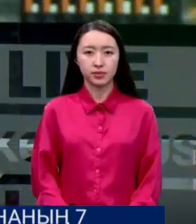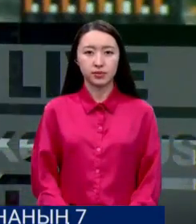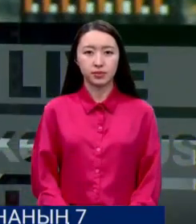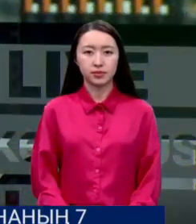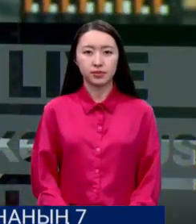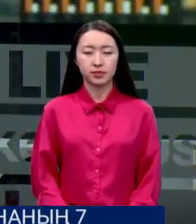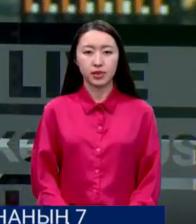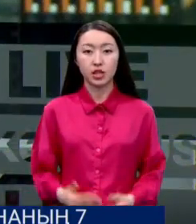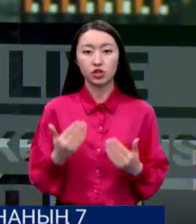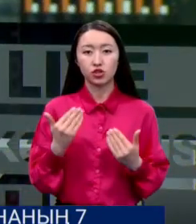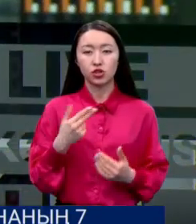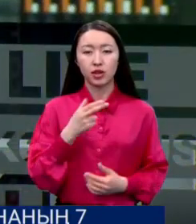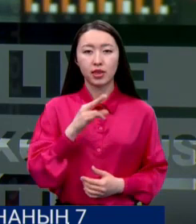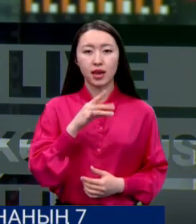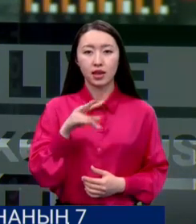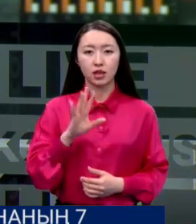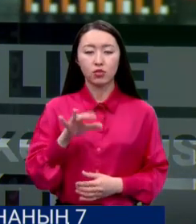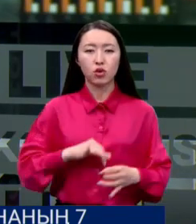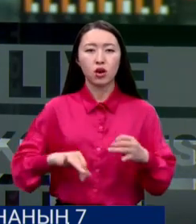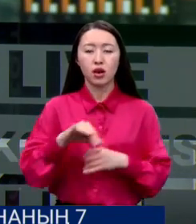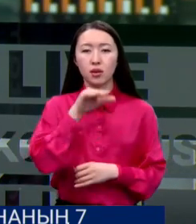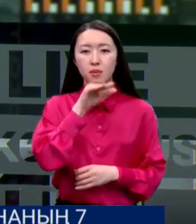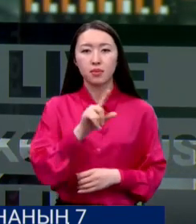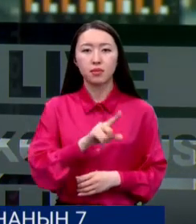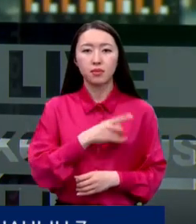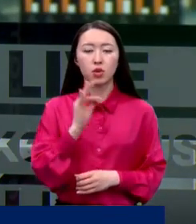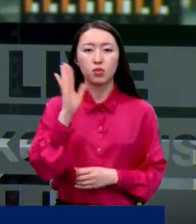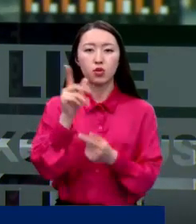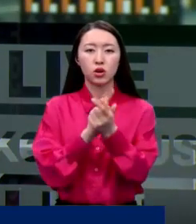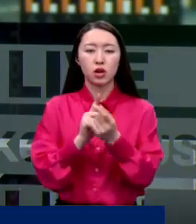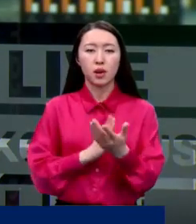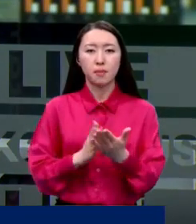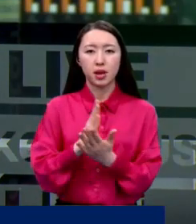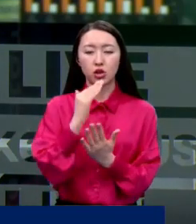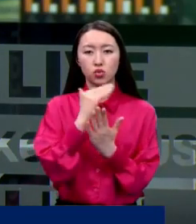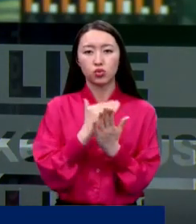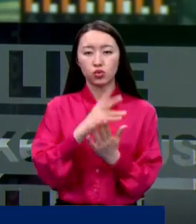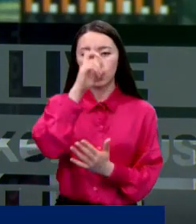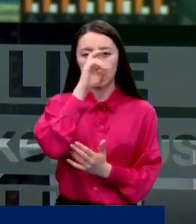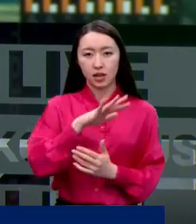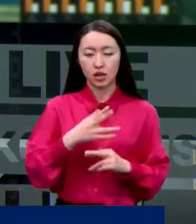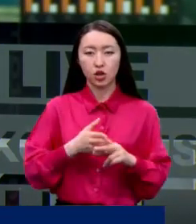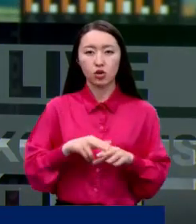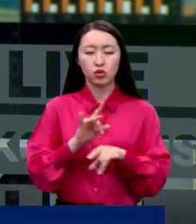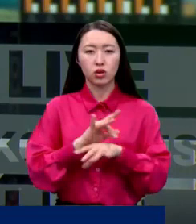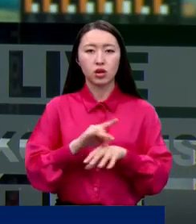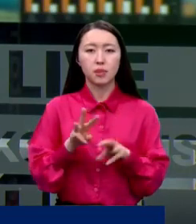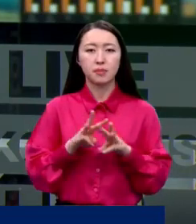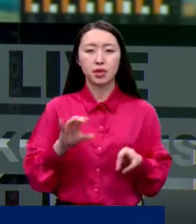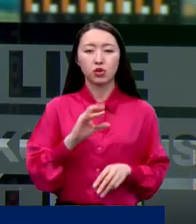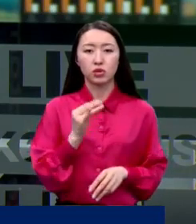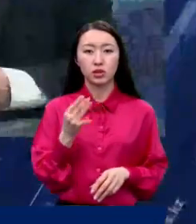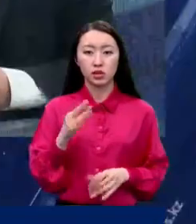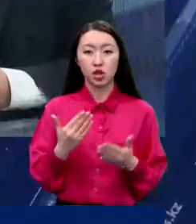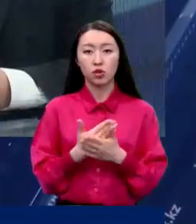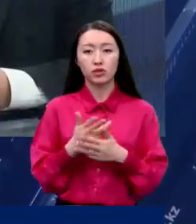Ну и прямо сейчас Данил Москаленко обсудит с экспертами предстоящие реформы в политическом устройстве страны, которую озвучил сегодня министр юстиции. У меня на